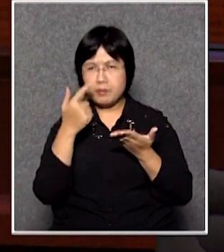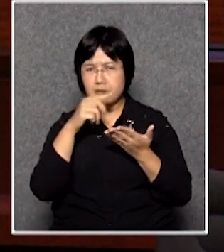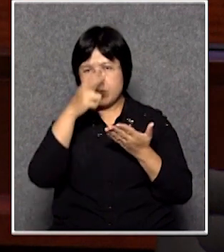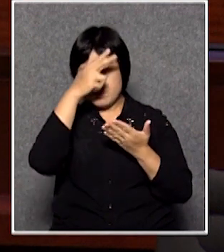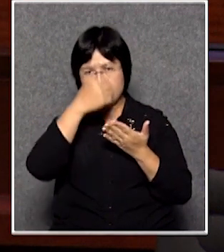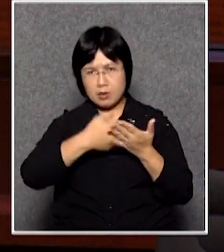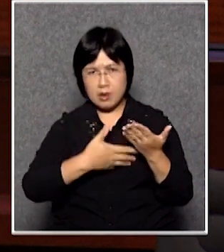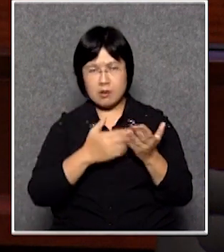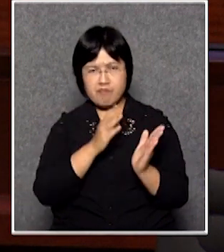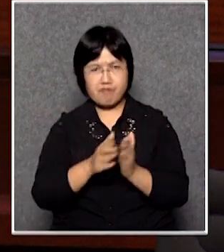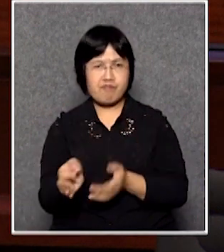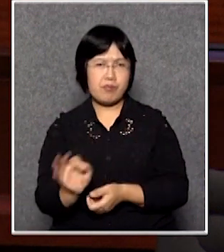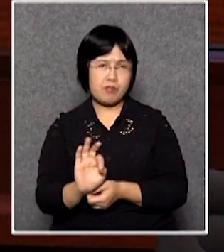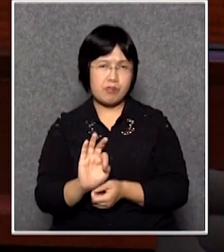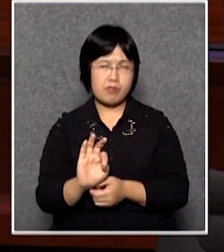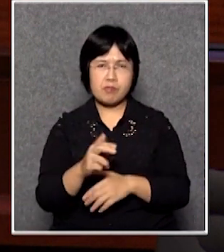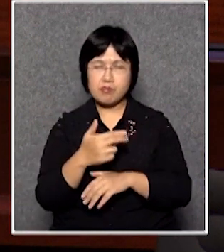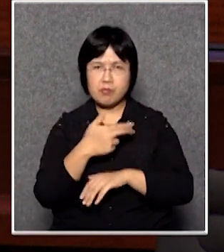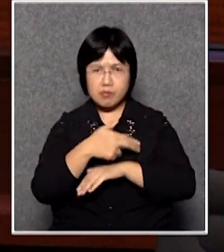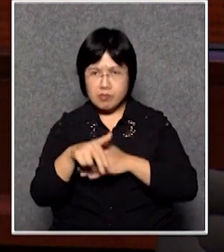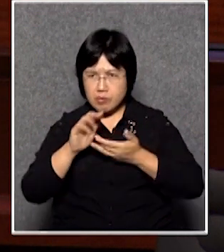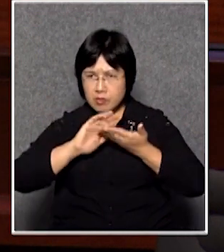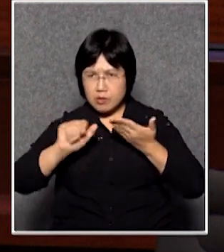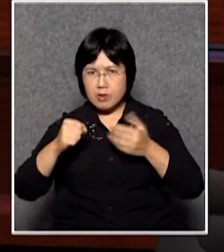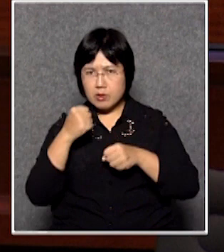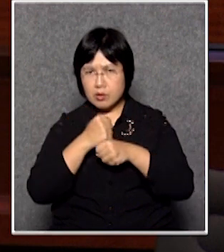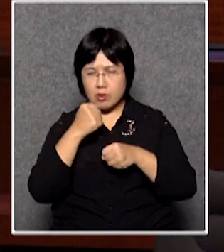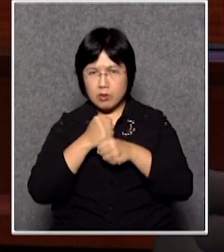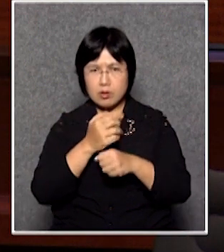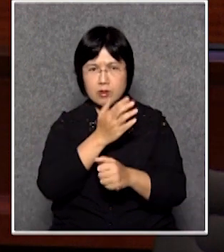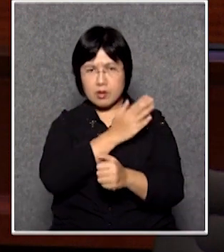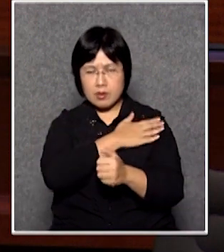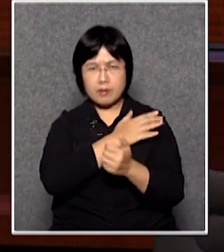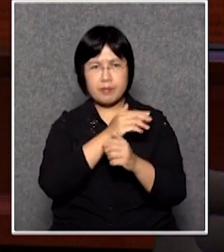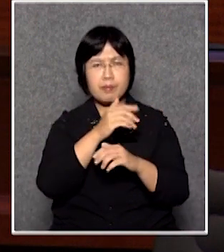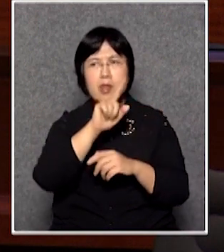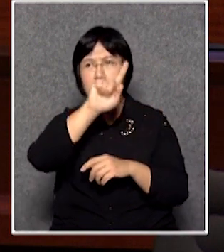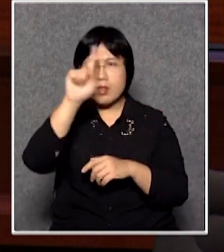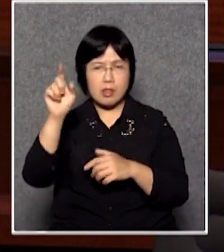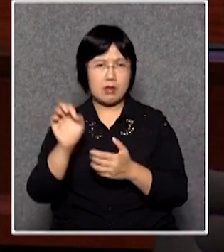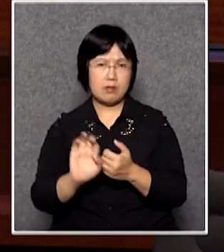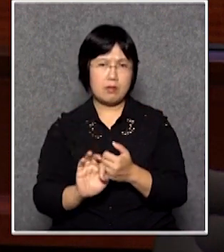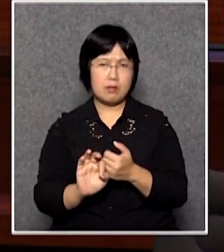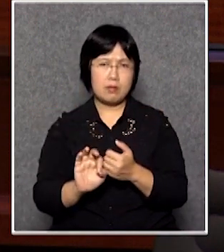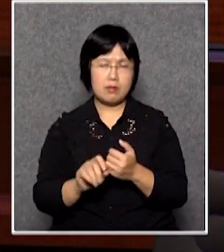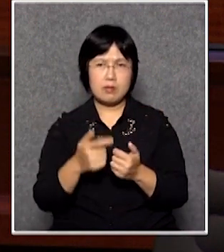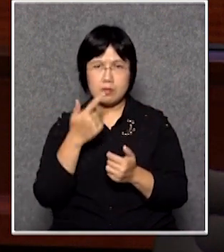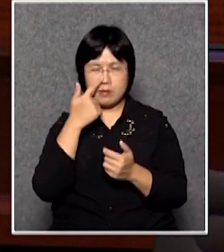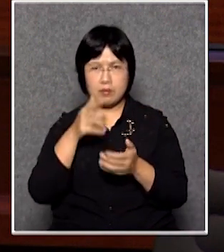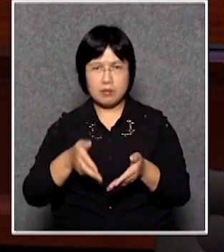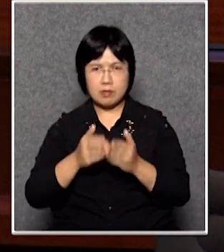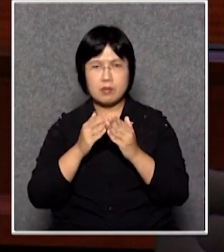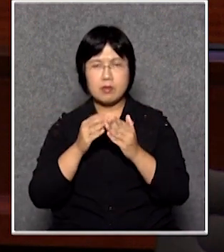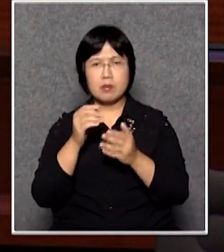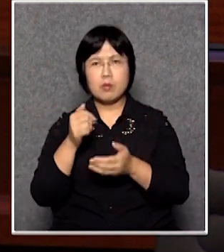施，亦都沒有劃清它的工作和任務的界限，亦都沒有列出新開設的職位